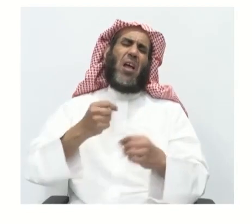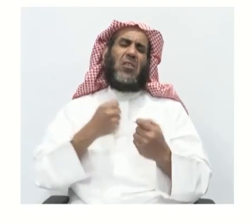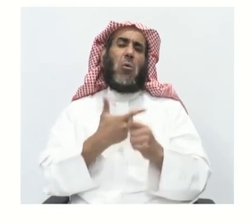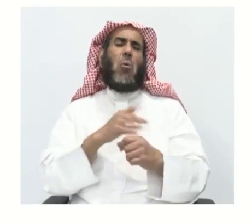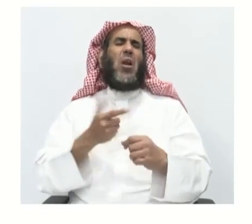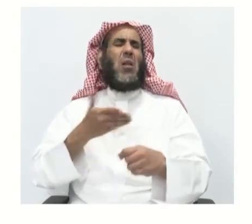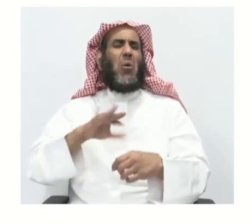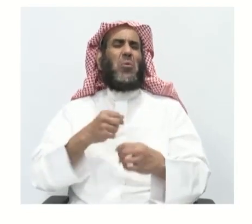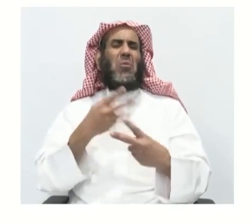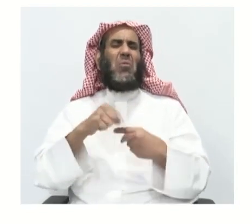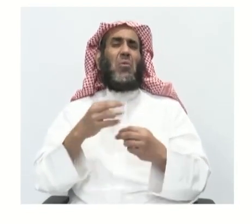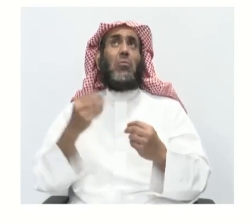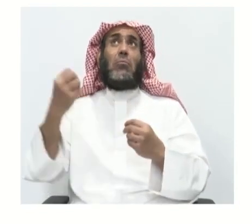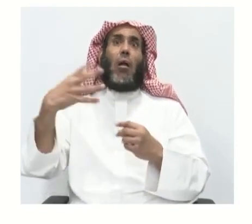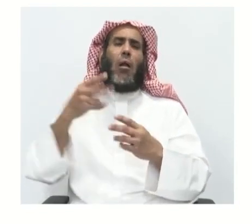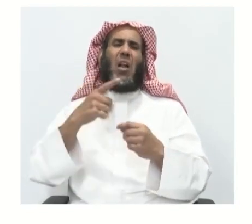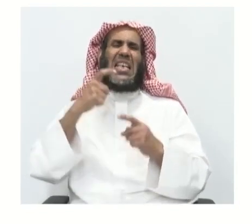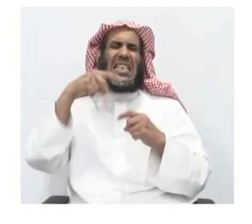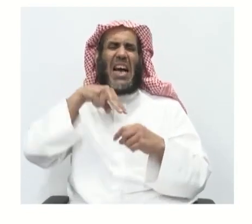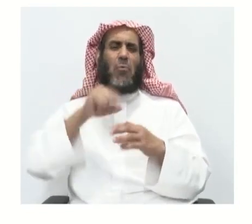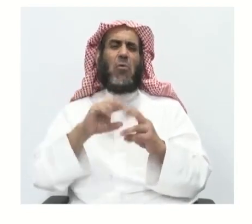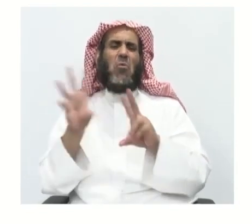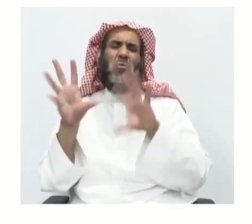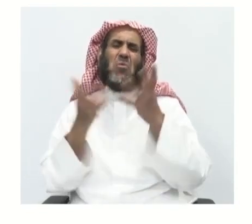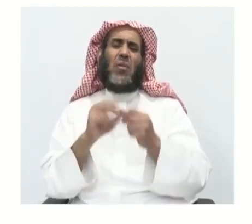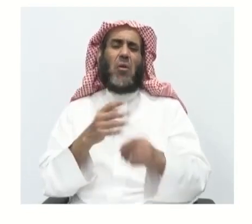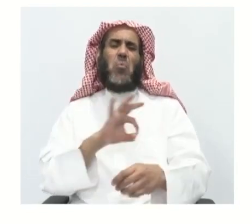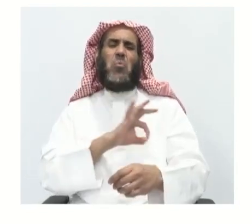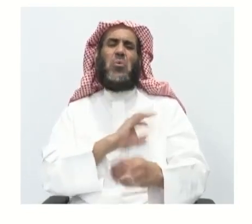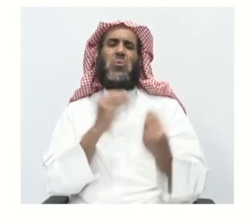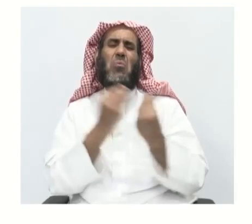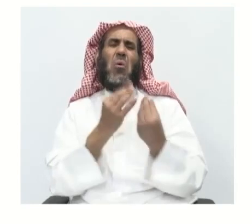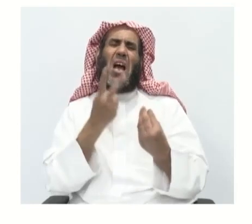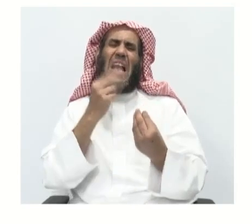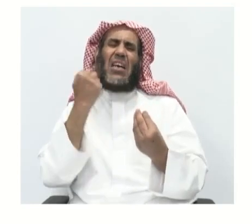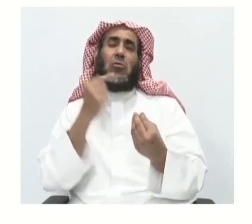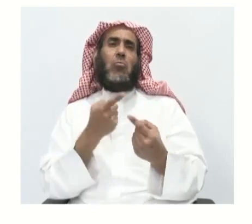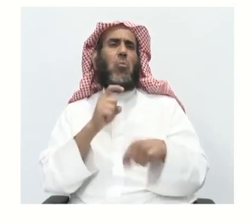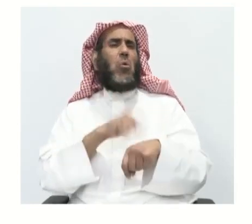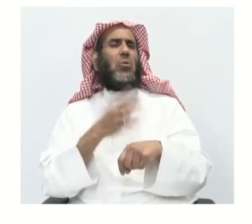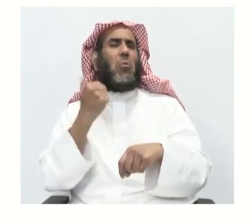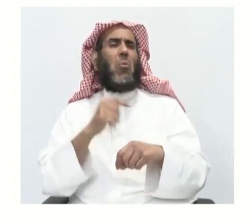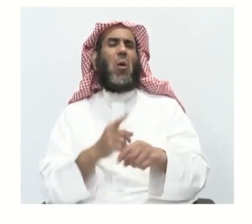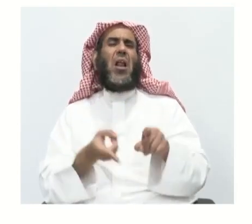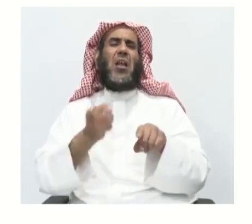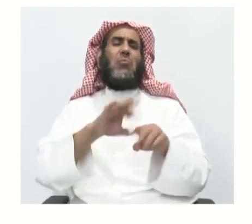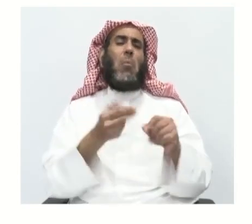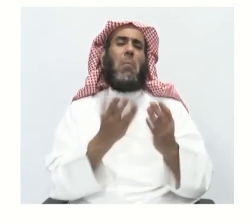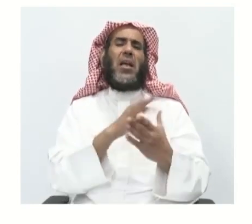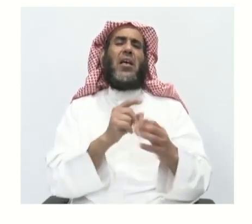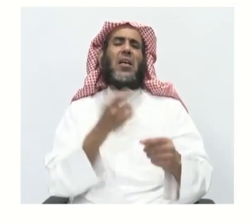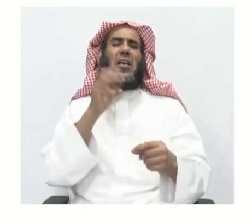ظفر قد اط قل وناب فالا يكن ود قديم عهدته ولا نسب بين